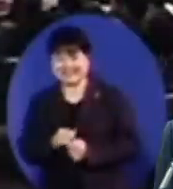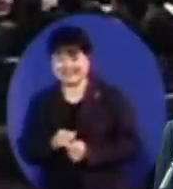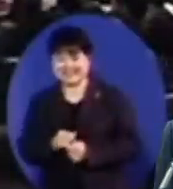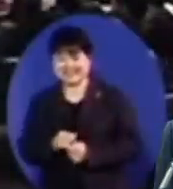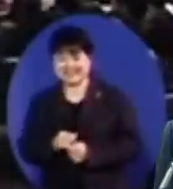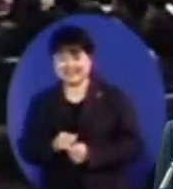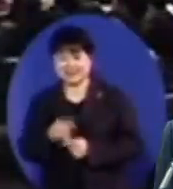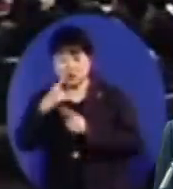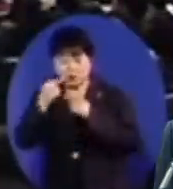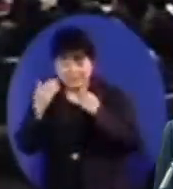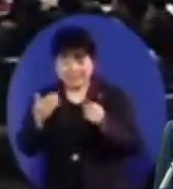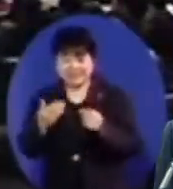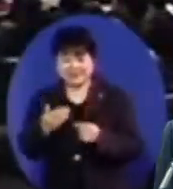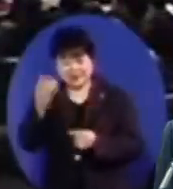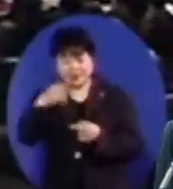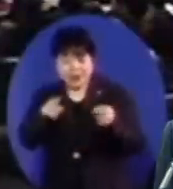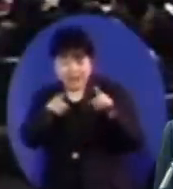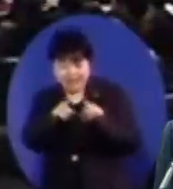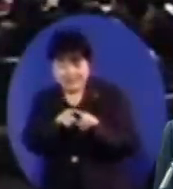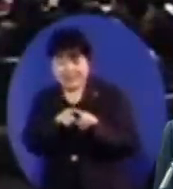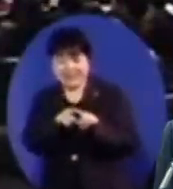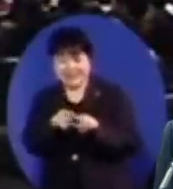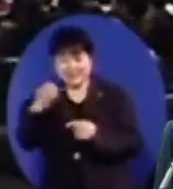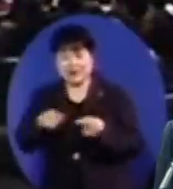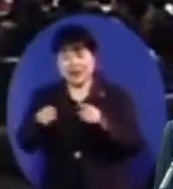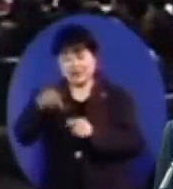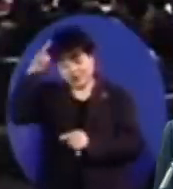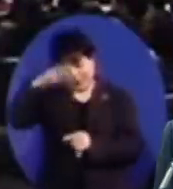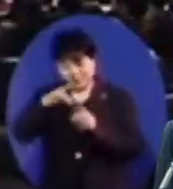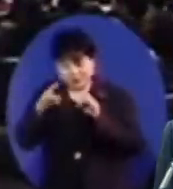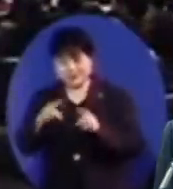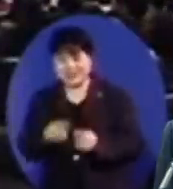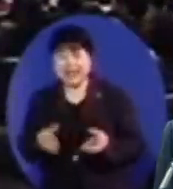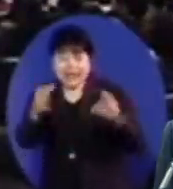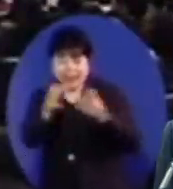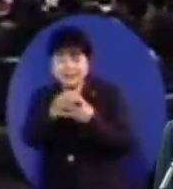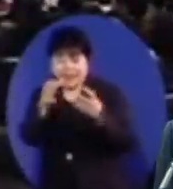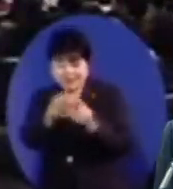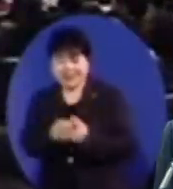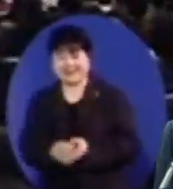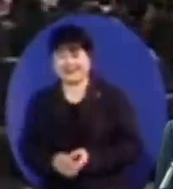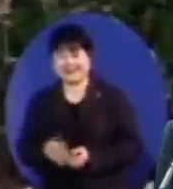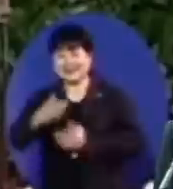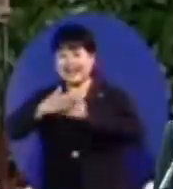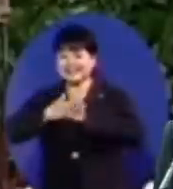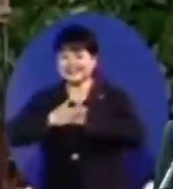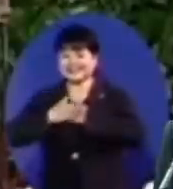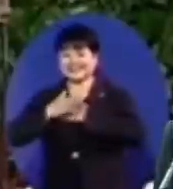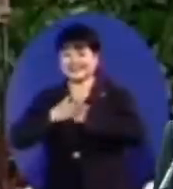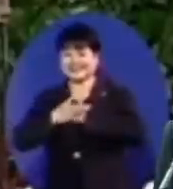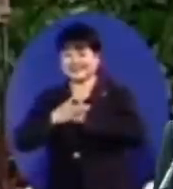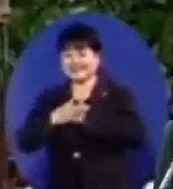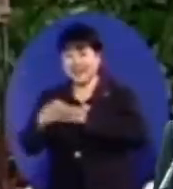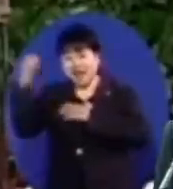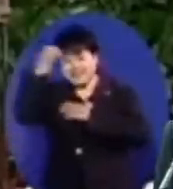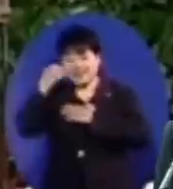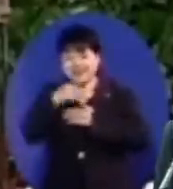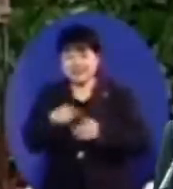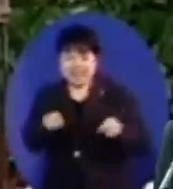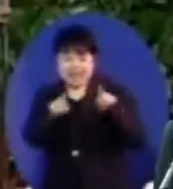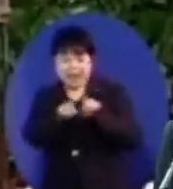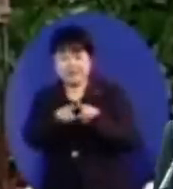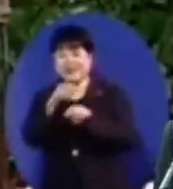조용기요 성령이 같이 계신 김아무예요. 그렇습니다. 따라 말씀해주세요. 나는 성령이 함께